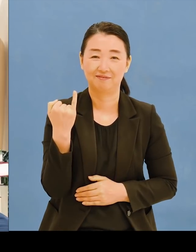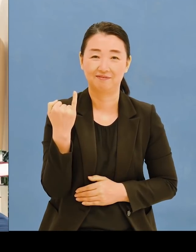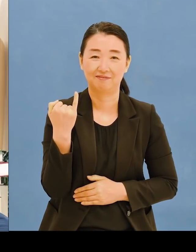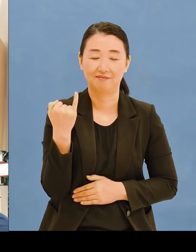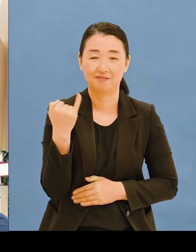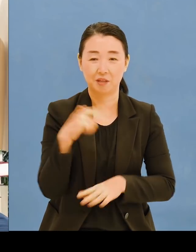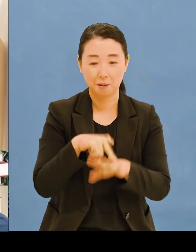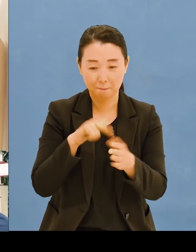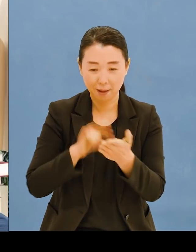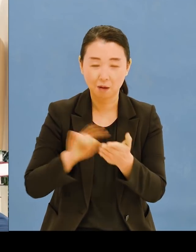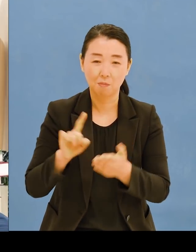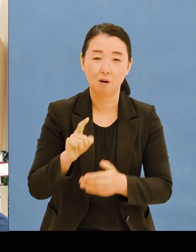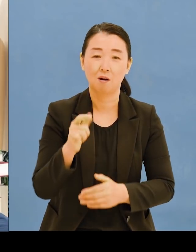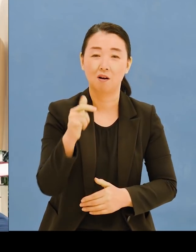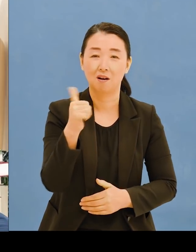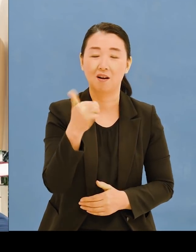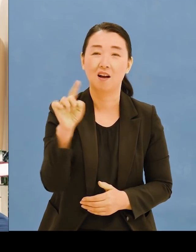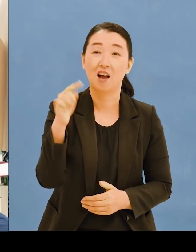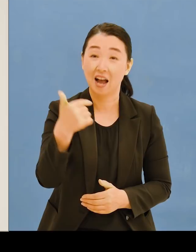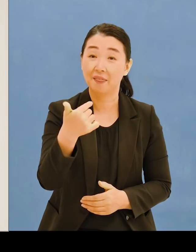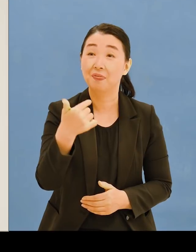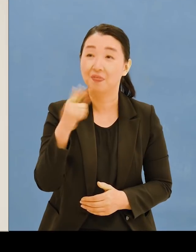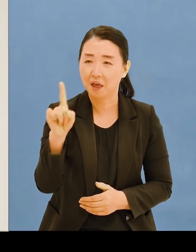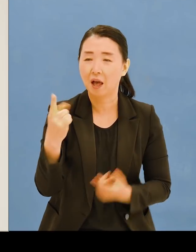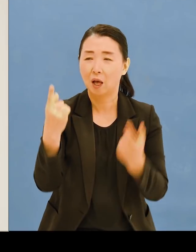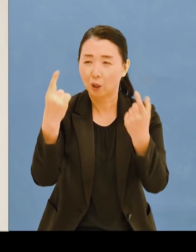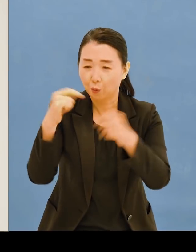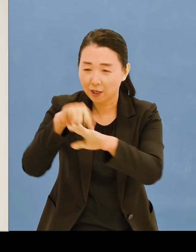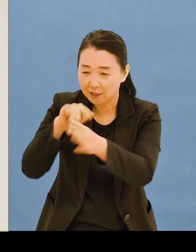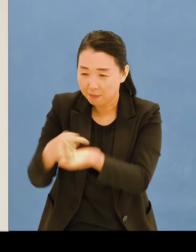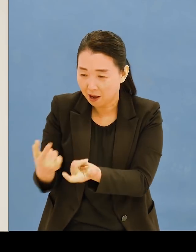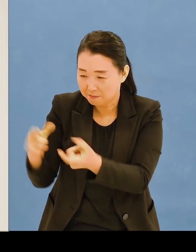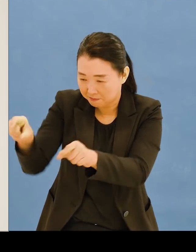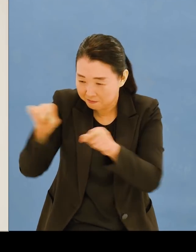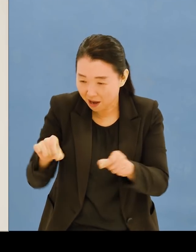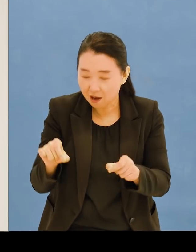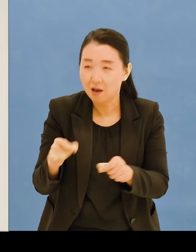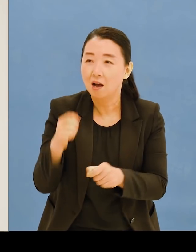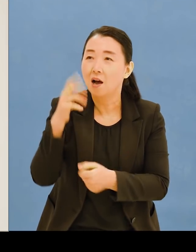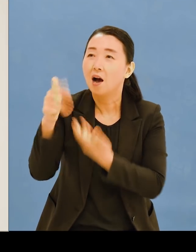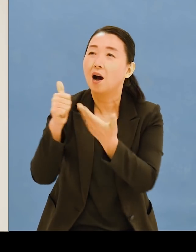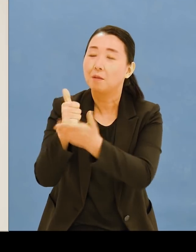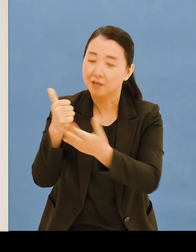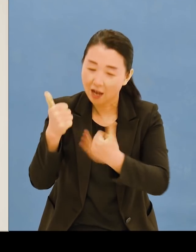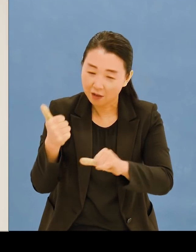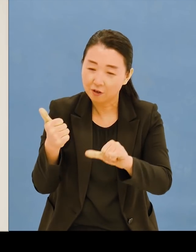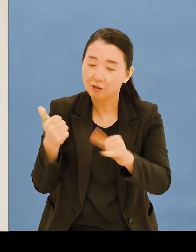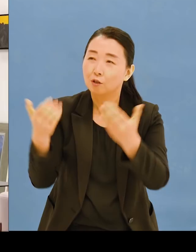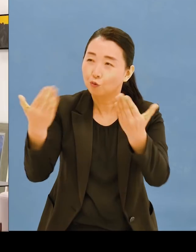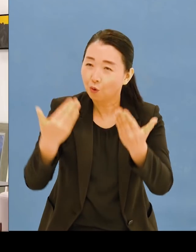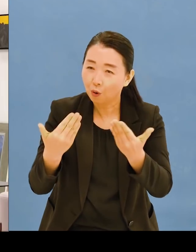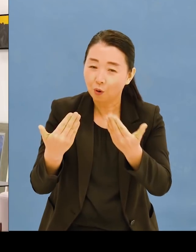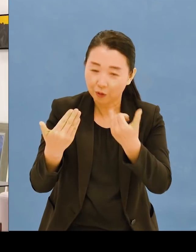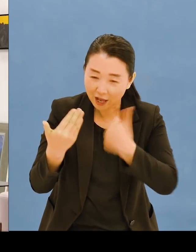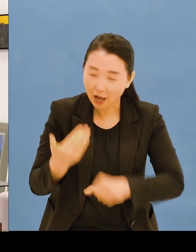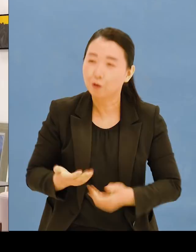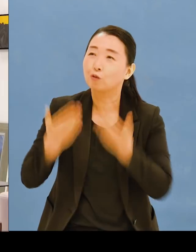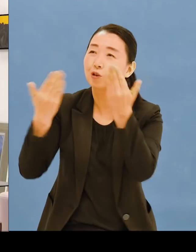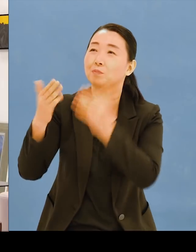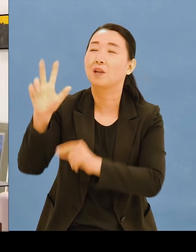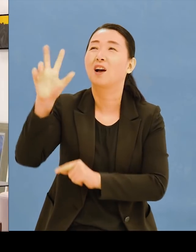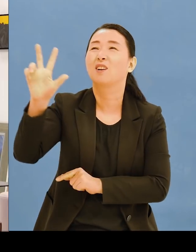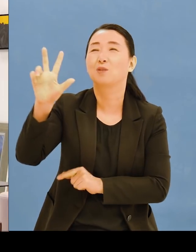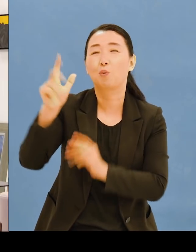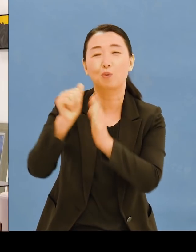마음 가운데에 한나처럼 그런 마음을 품으셨대요. 하나님께서 아들을 주시면 이 아들을 바치겠습니다. 서원